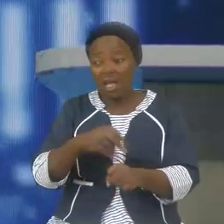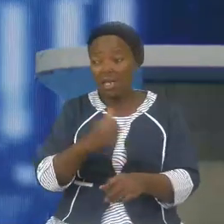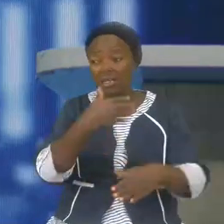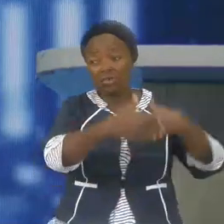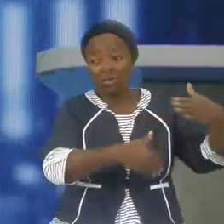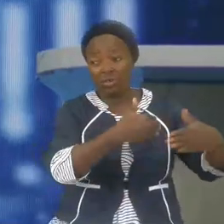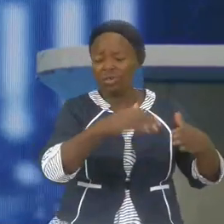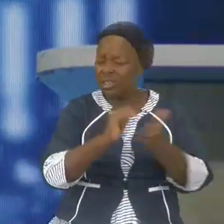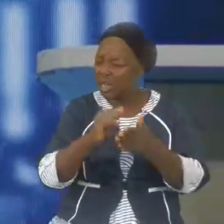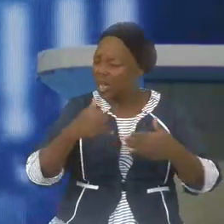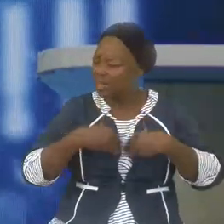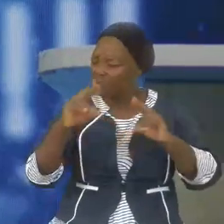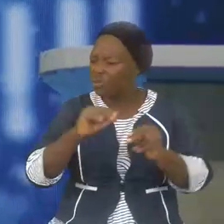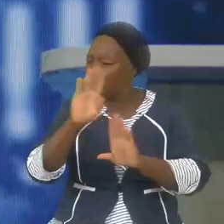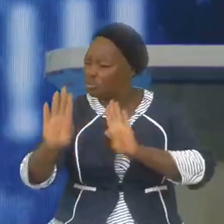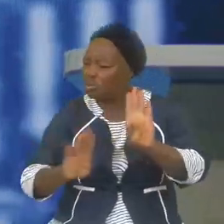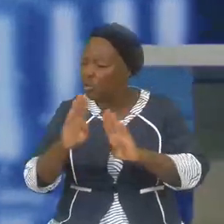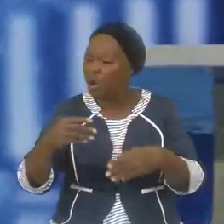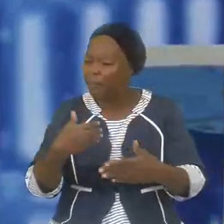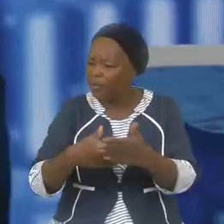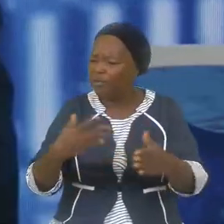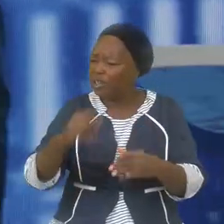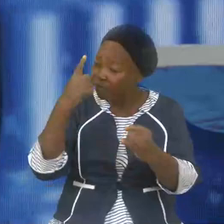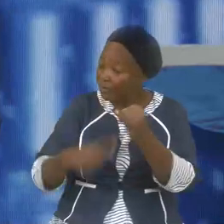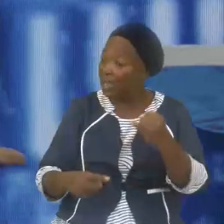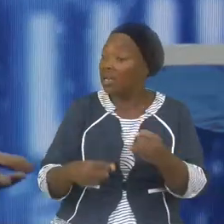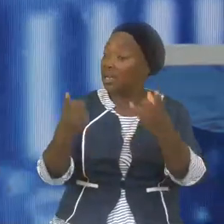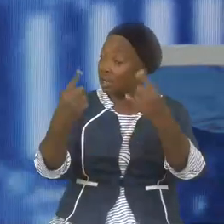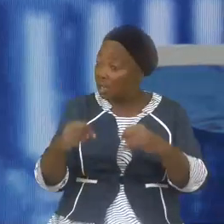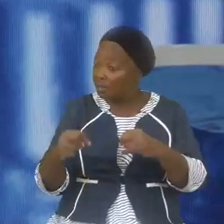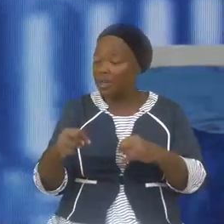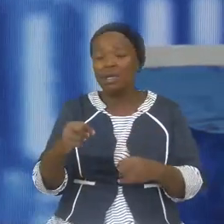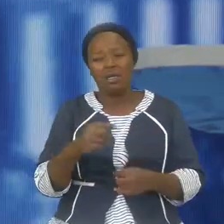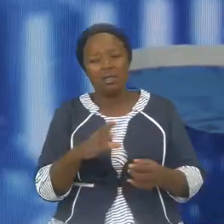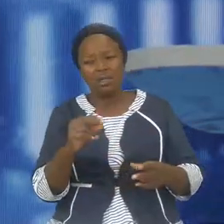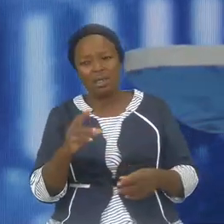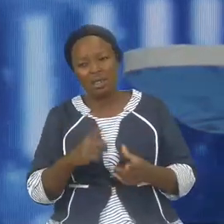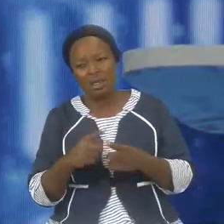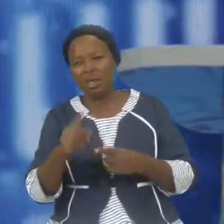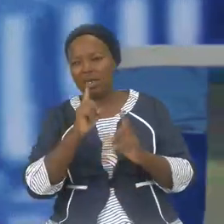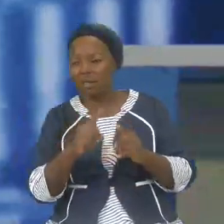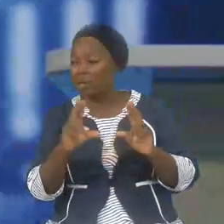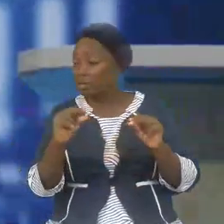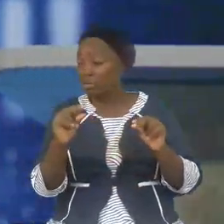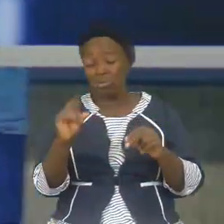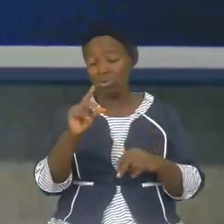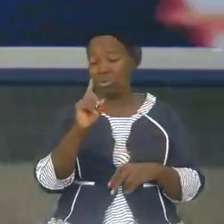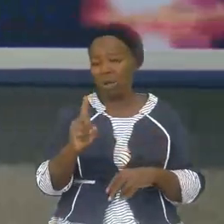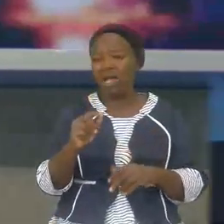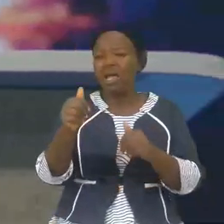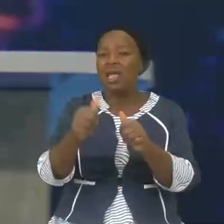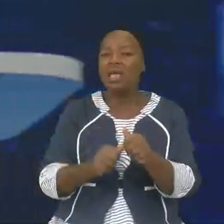Y a-t-il quelqu'un dans votre génération qui ait vécu sans problème jusqu'à la fin de sa vie? Il dit, mais il n'y a